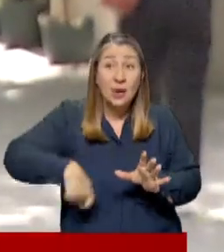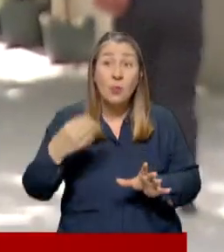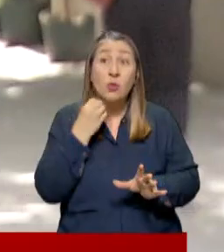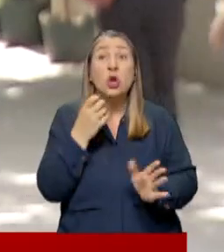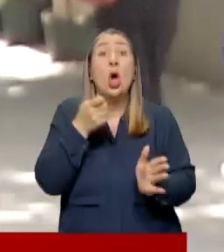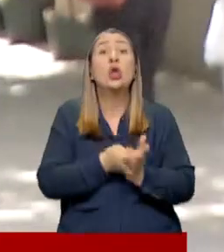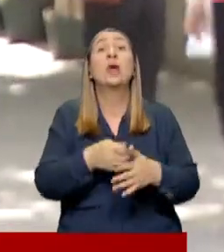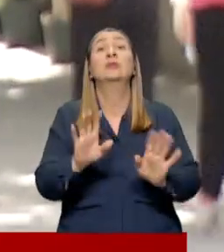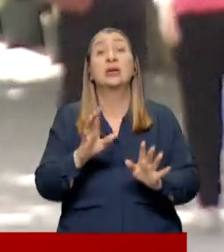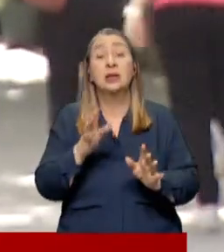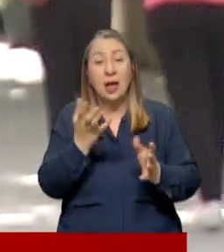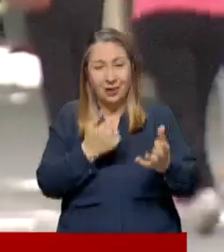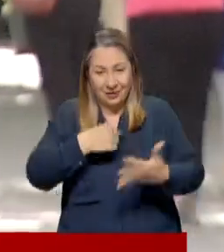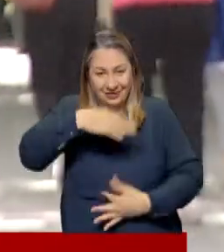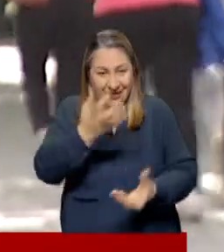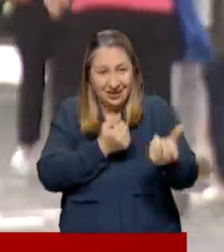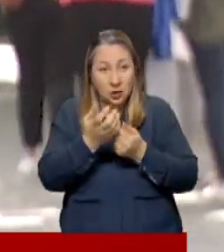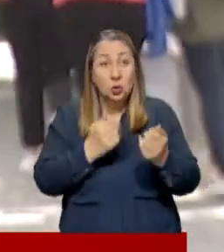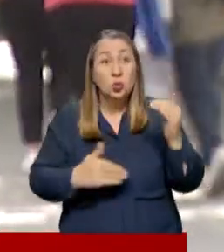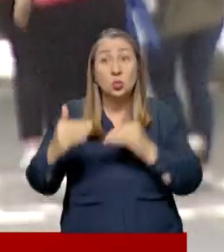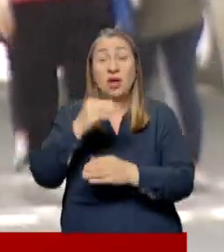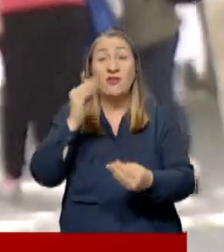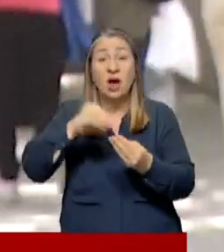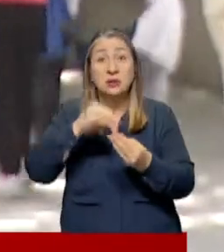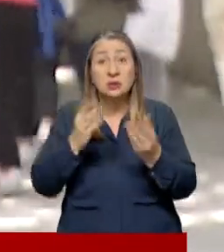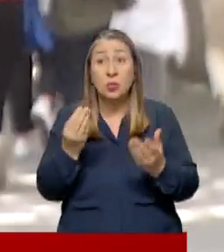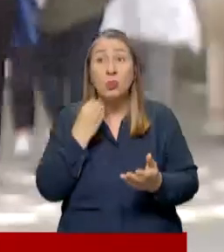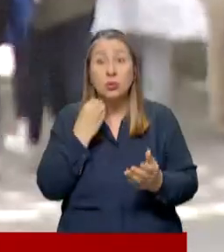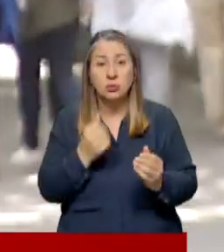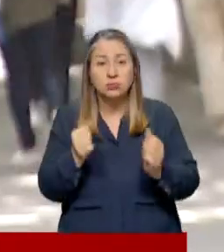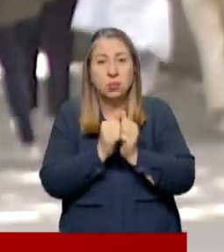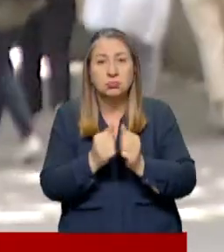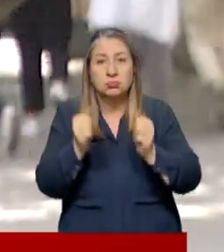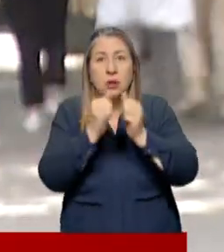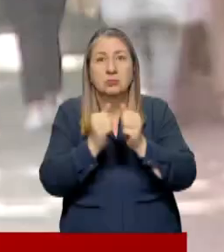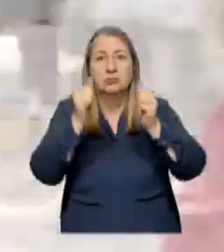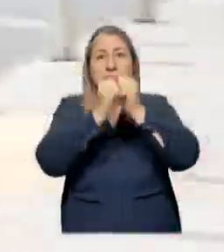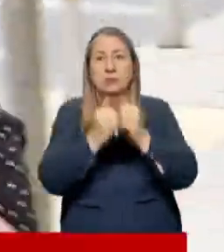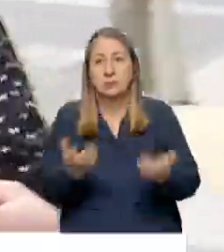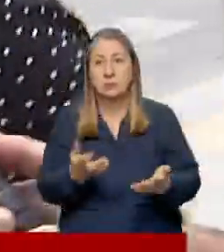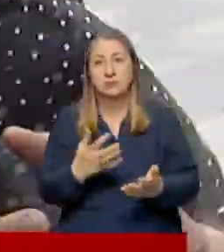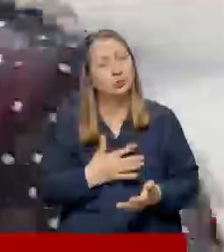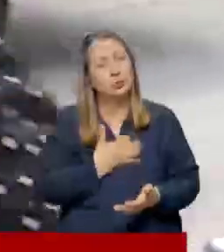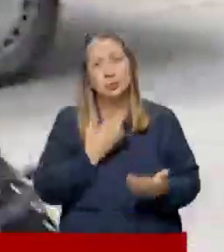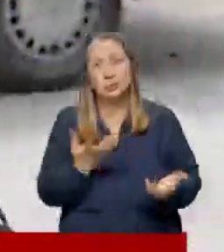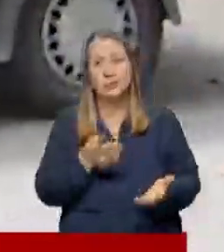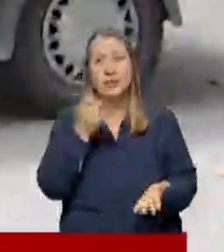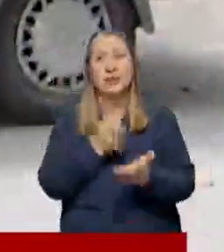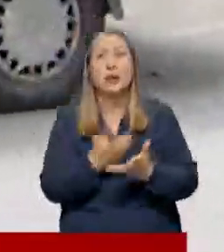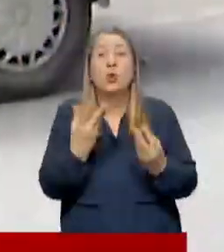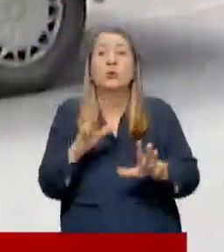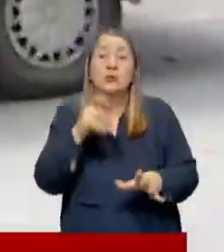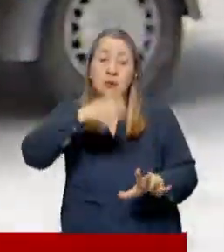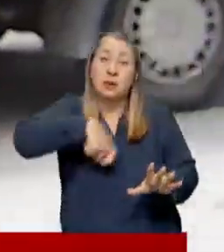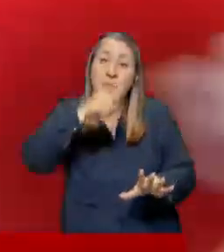borcu ödenmedikçe tüketici yüksek faizle karşı karşıya kalıyor. Borcu katlandıkça katlanıyor. Maalesef. Nakit olmadığı